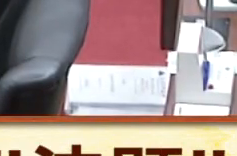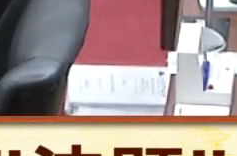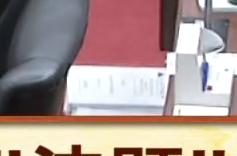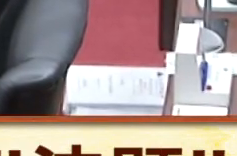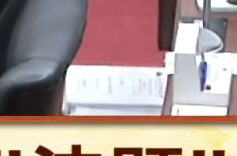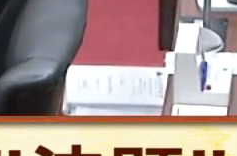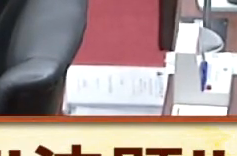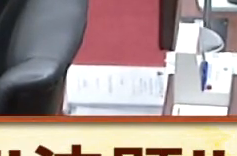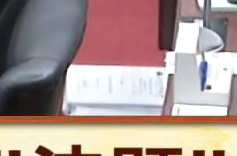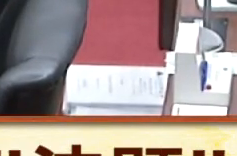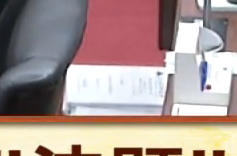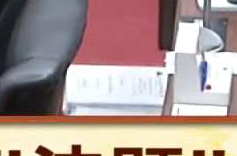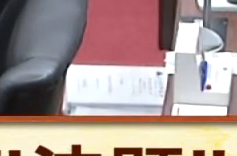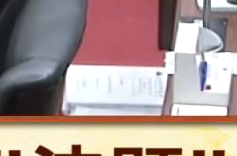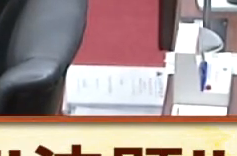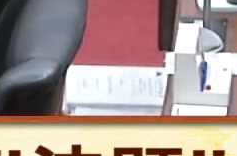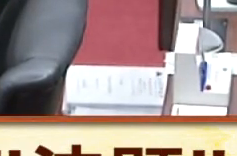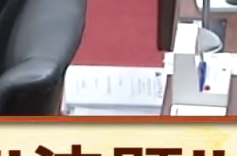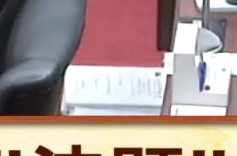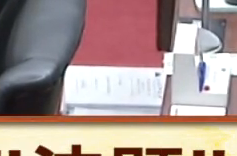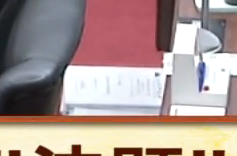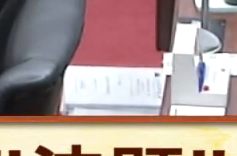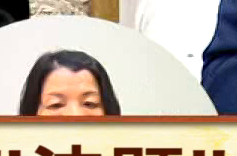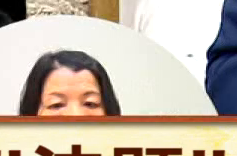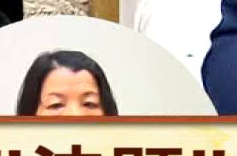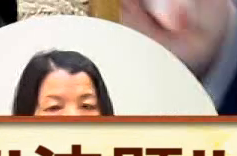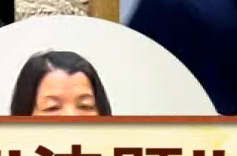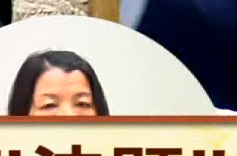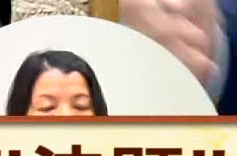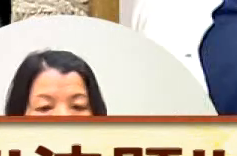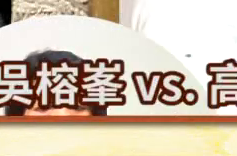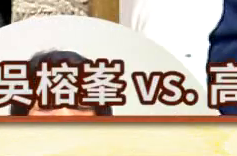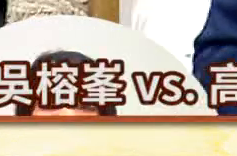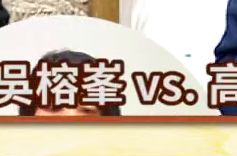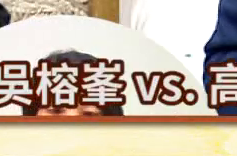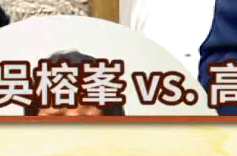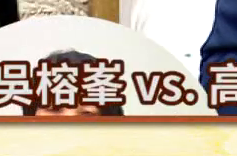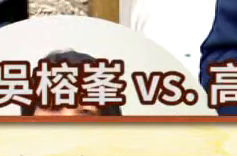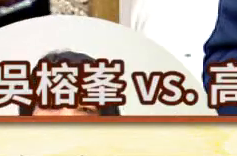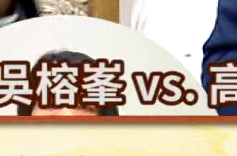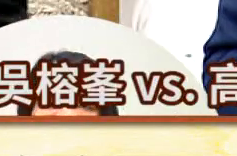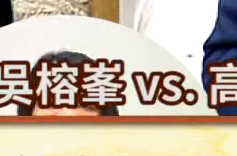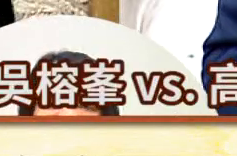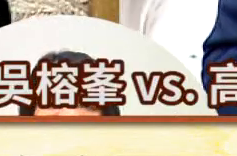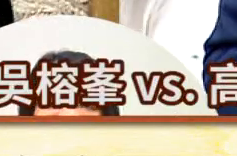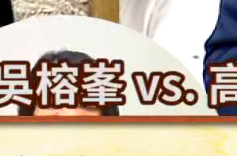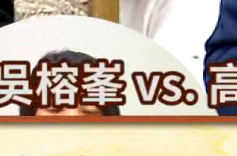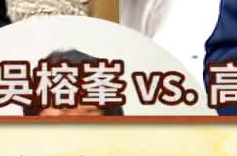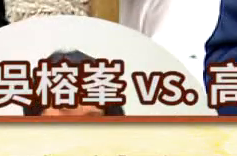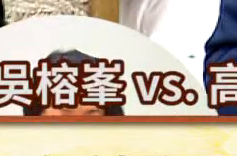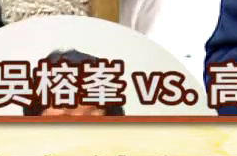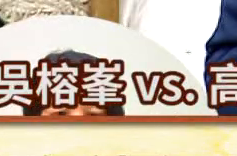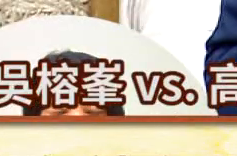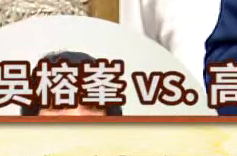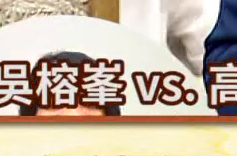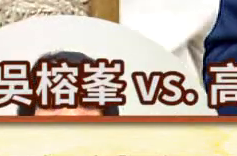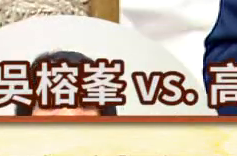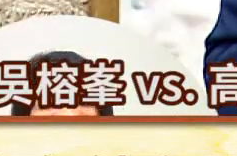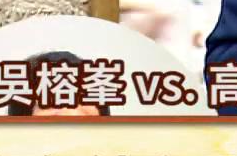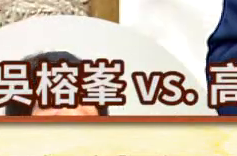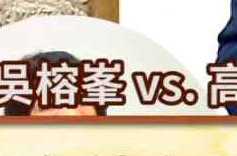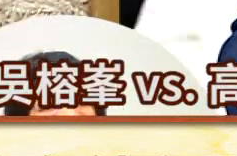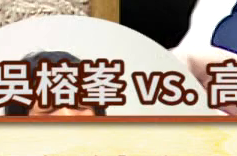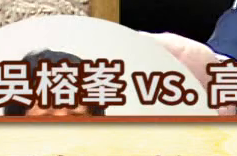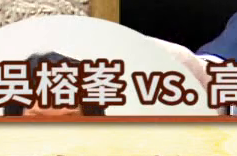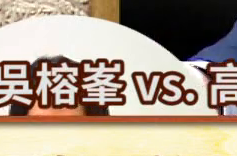立幼儿园的问题，陈志忠希望讲会再增加公幼的名额。 所以目前不能设 的，我有211所已经设了，其他的是他没